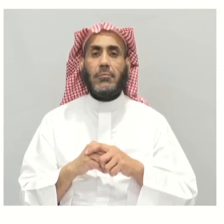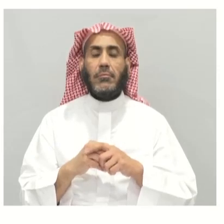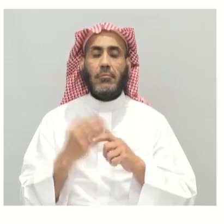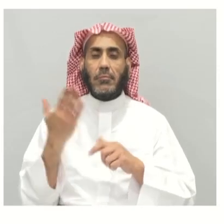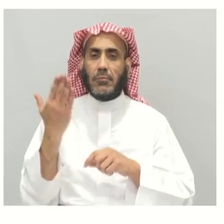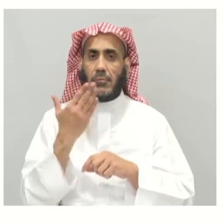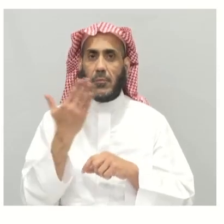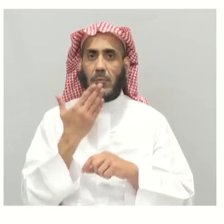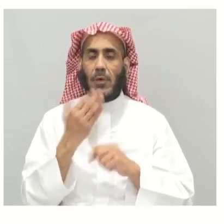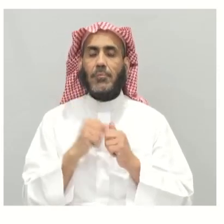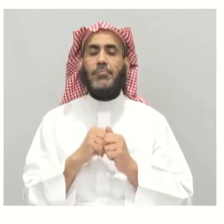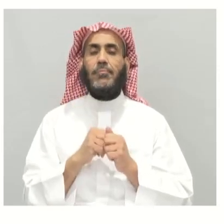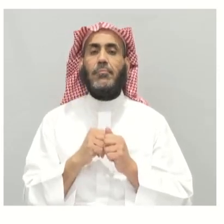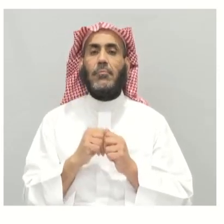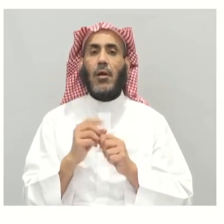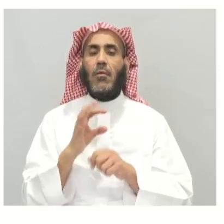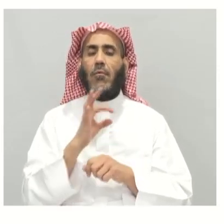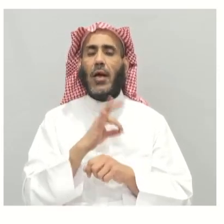نقرأ الإضاءة.